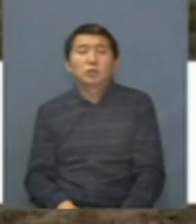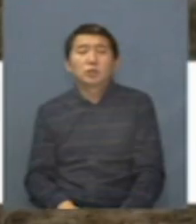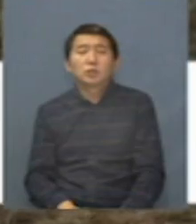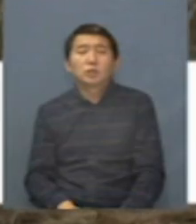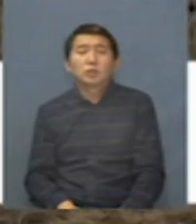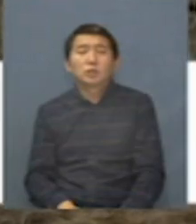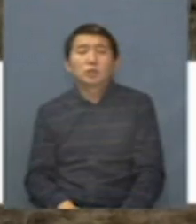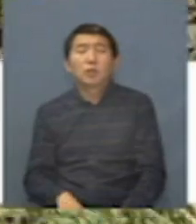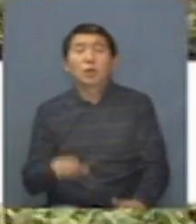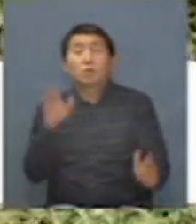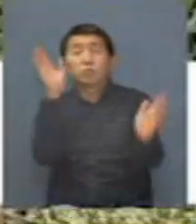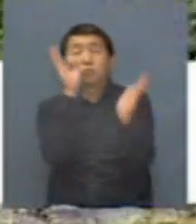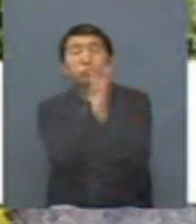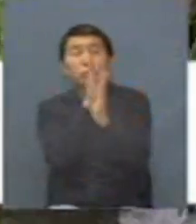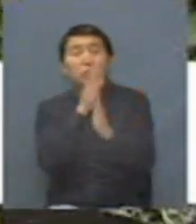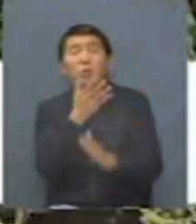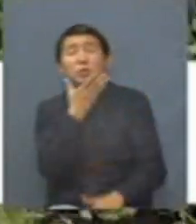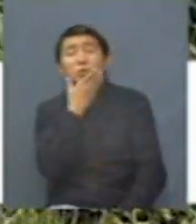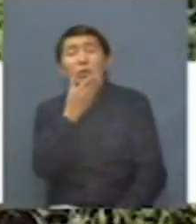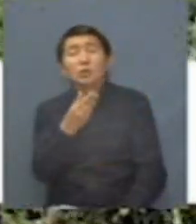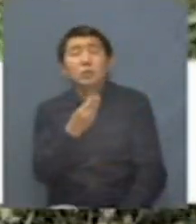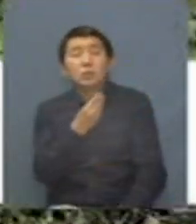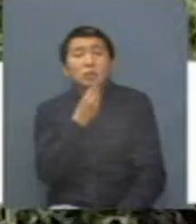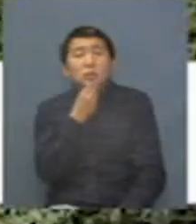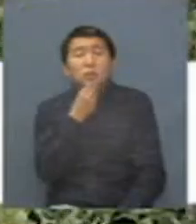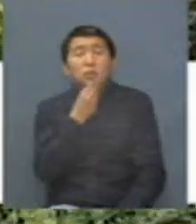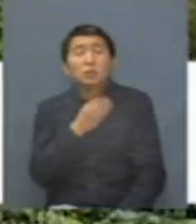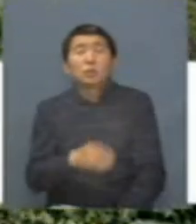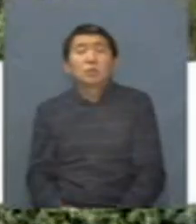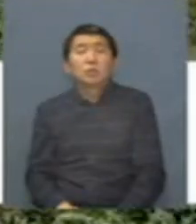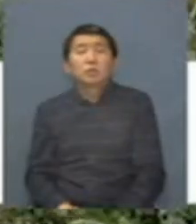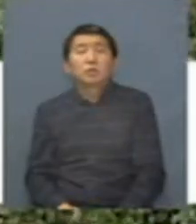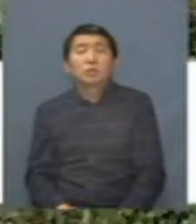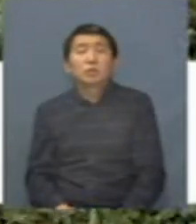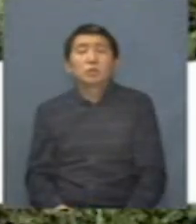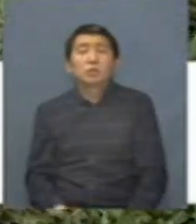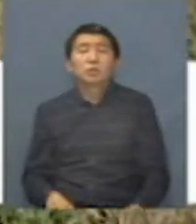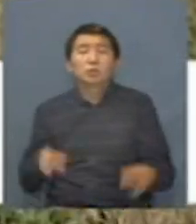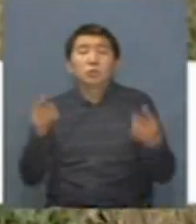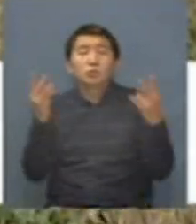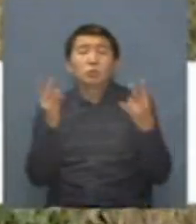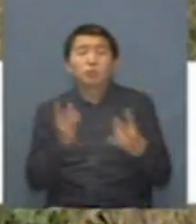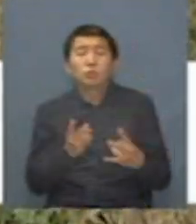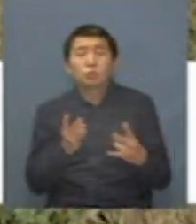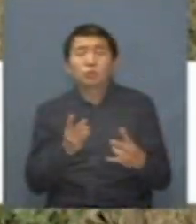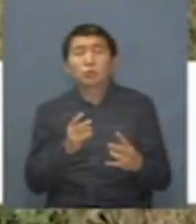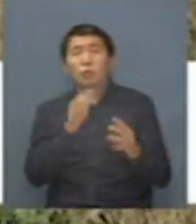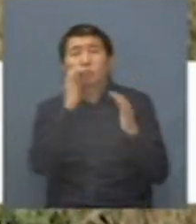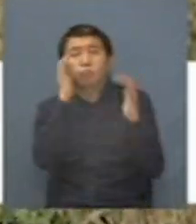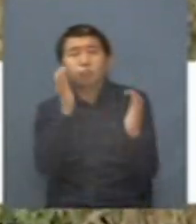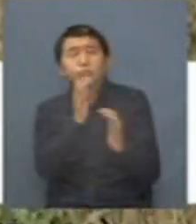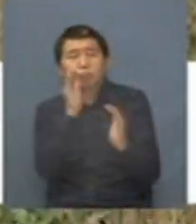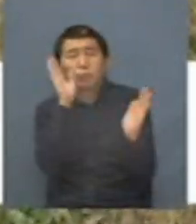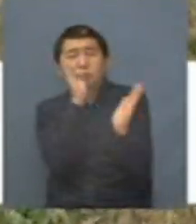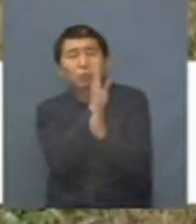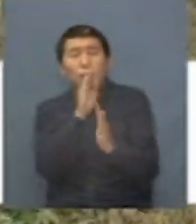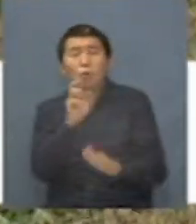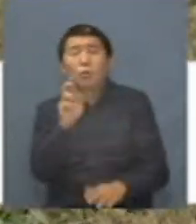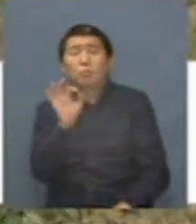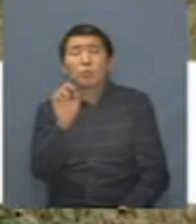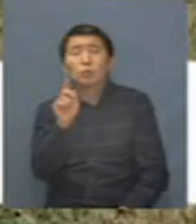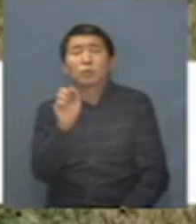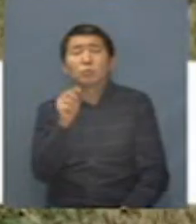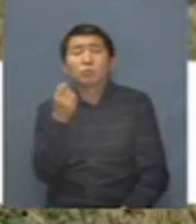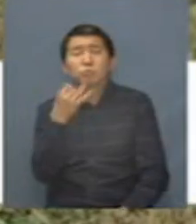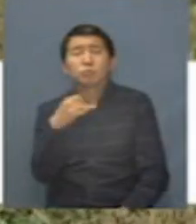тартады. Алайда қолда бар жердің бағасына жете алмай жатамыз. Ол үшін қарапайым қағиданы ұстансақ болғаны. Бозанбай ауылдық округінің